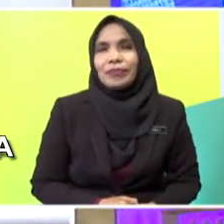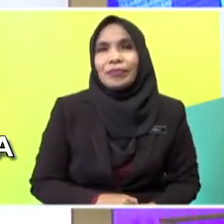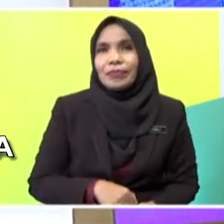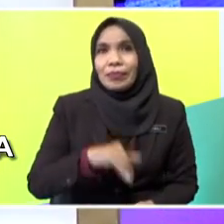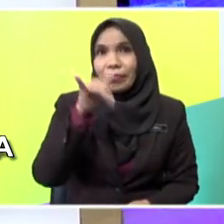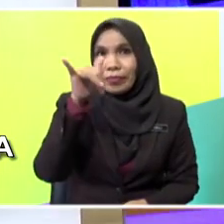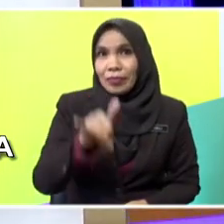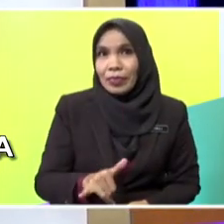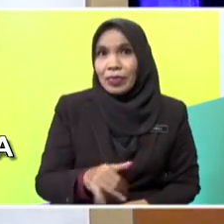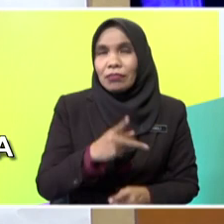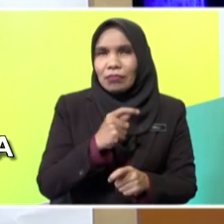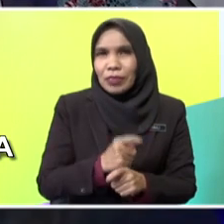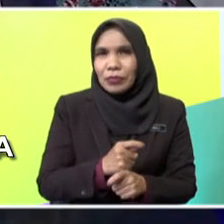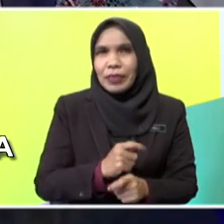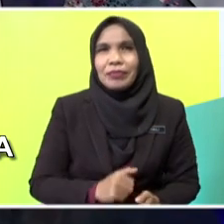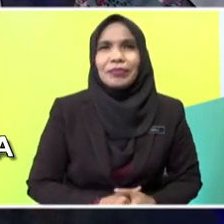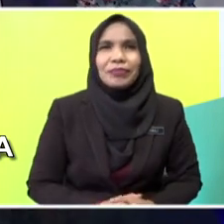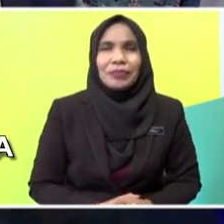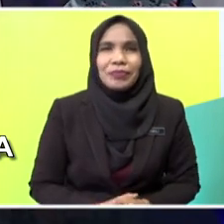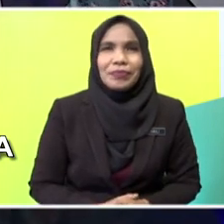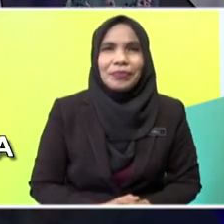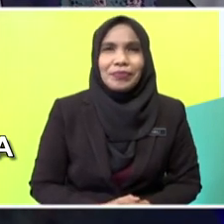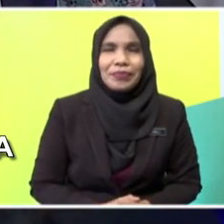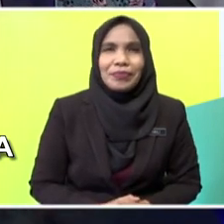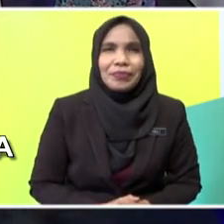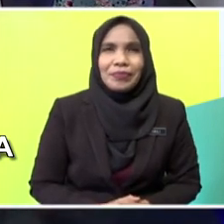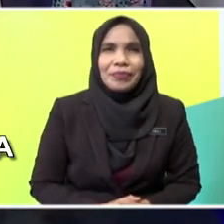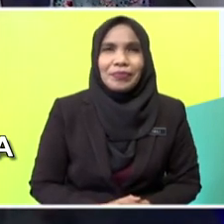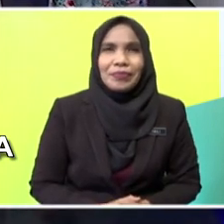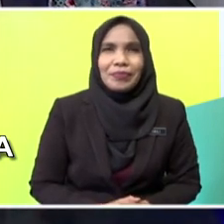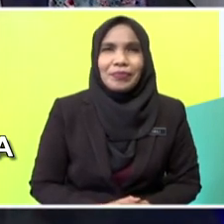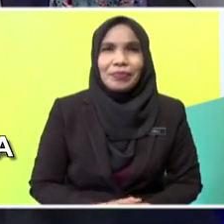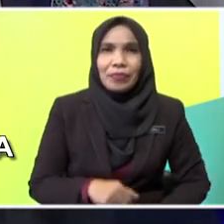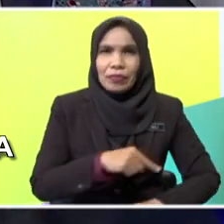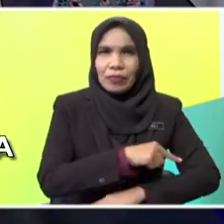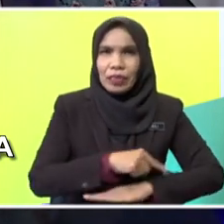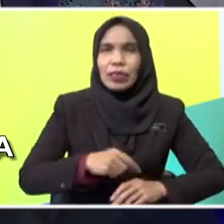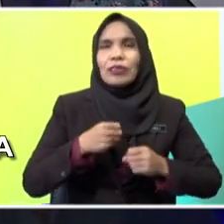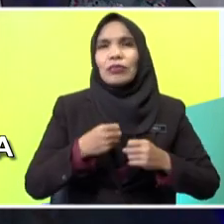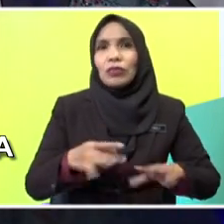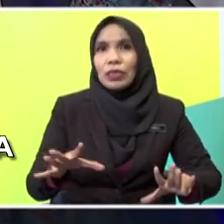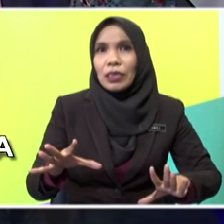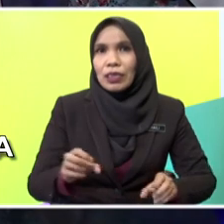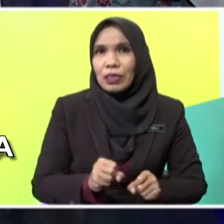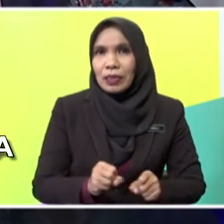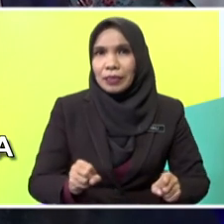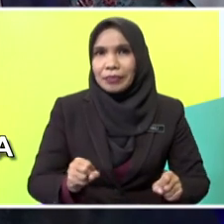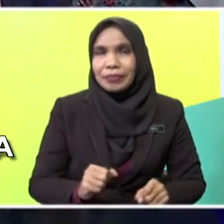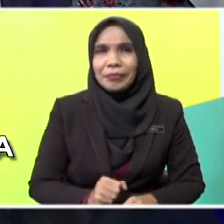Apa, cikgu buat sini ya. Saya cikgu Jamal ya dah bantu tadi. Yeah. Jadi garisannya sudah pun siap ya cikgu. Ya. Yeah.